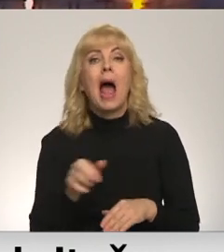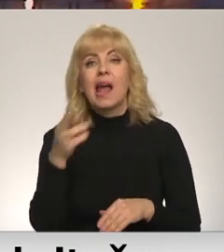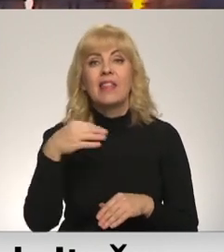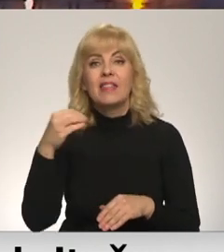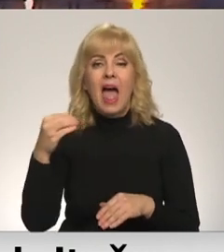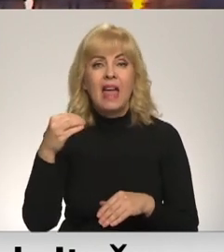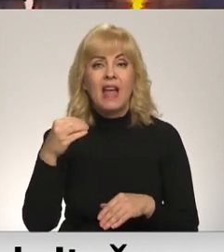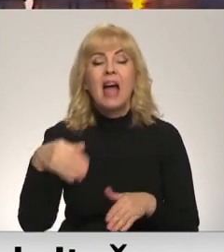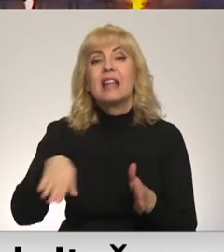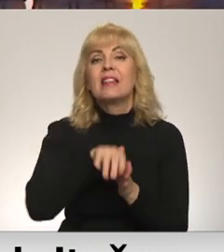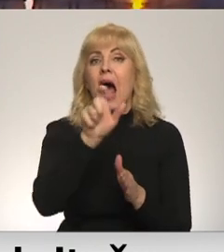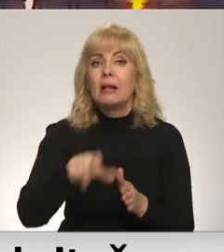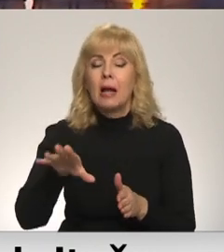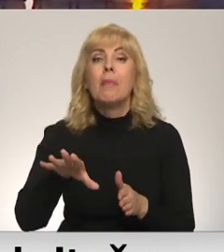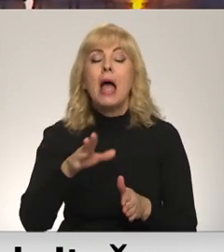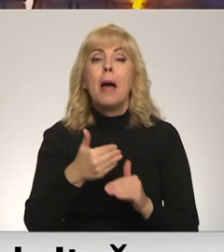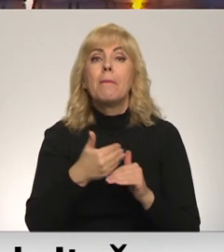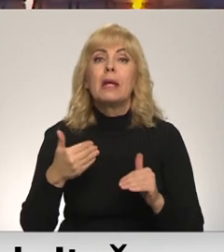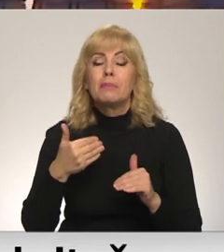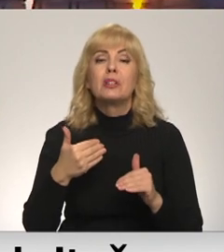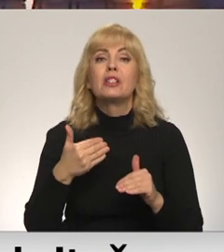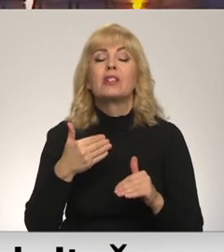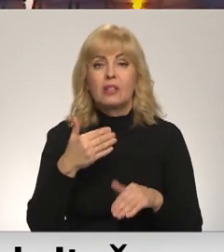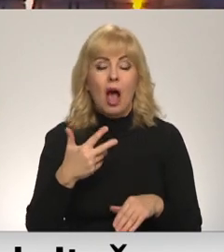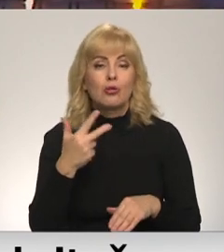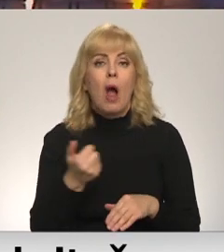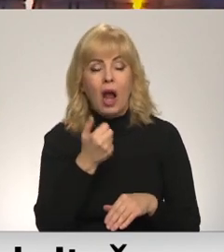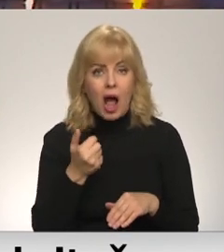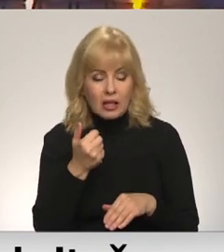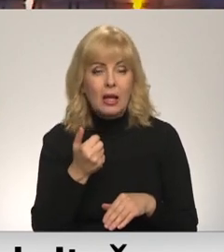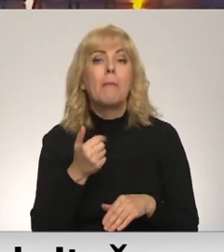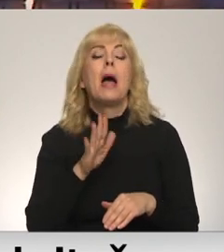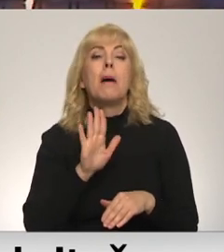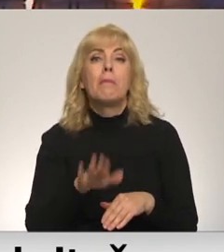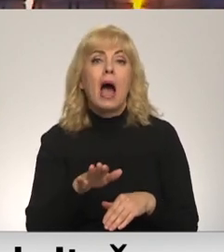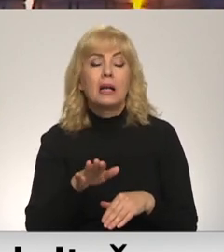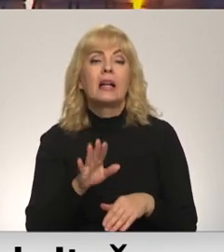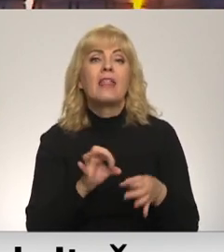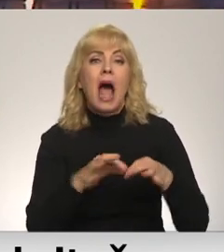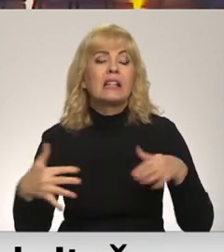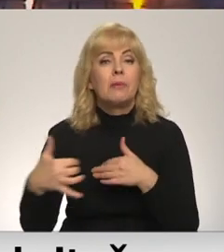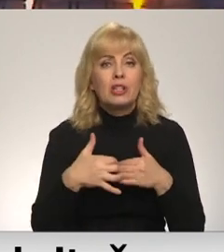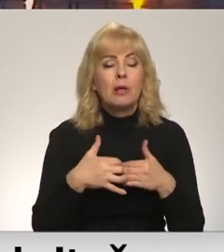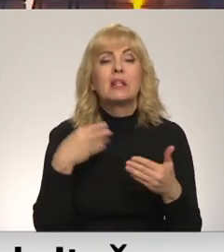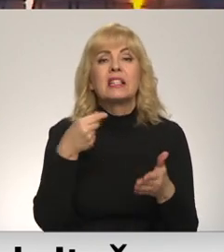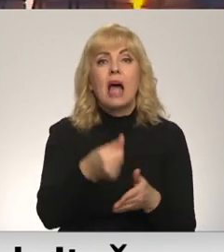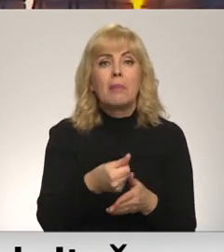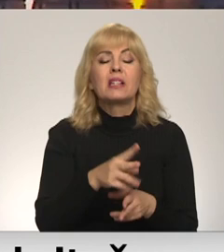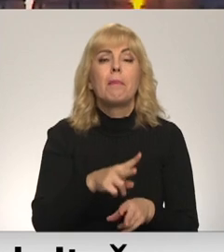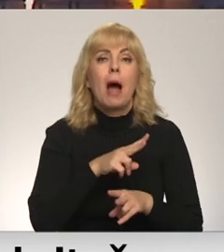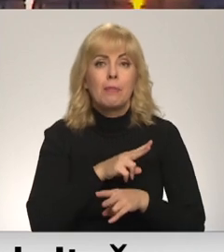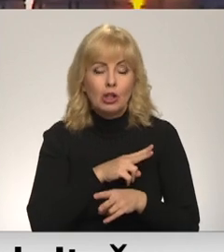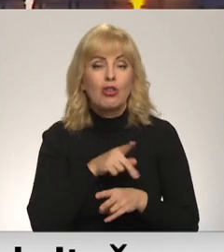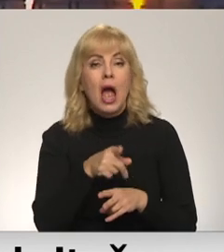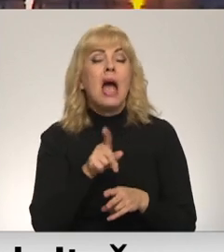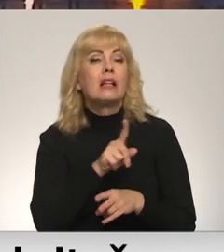8 gadiem par savas valsts neatkarību no Krievijas samaksāja ar dzīvību. Vēstnieks norādīja, ka atceres diena ir arī